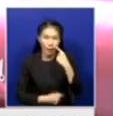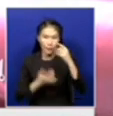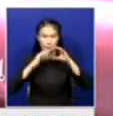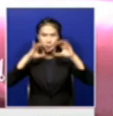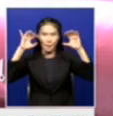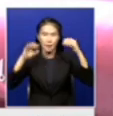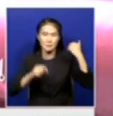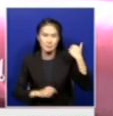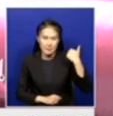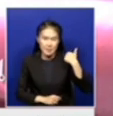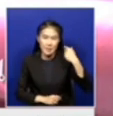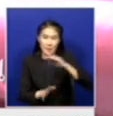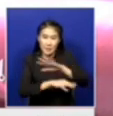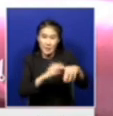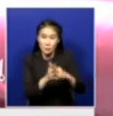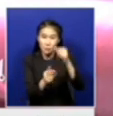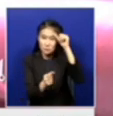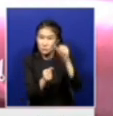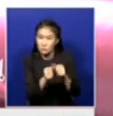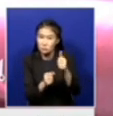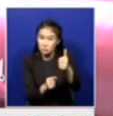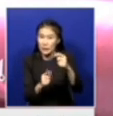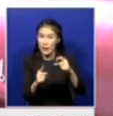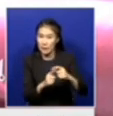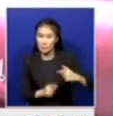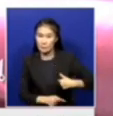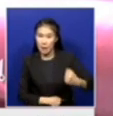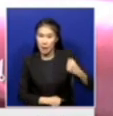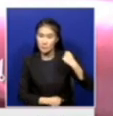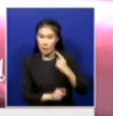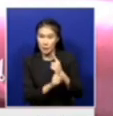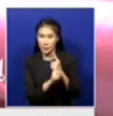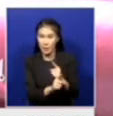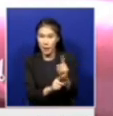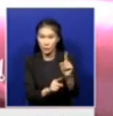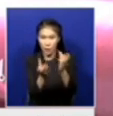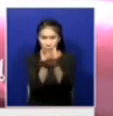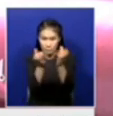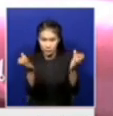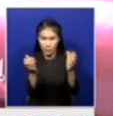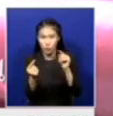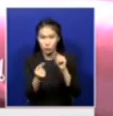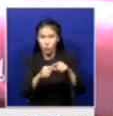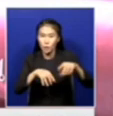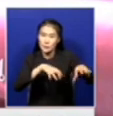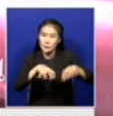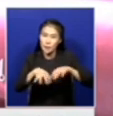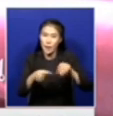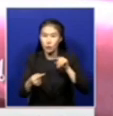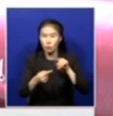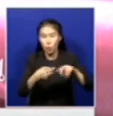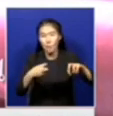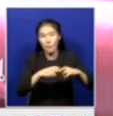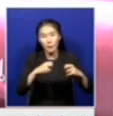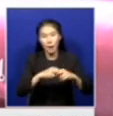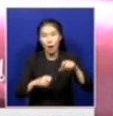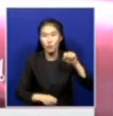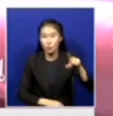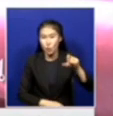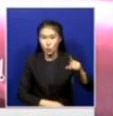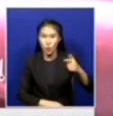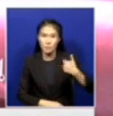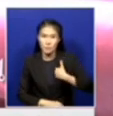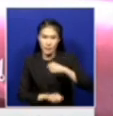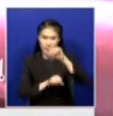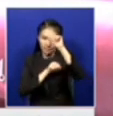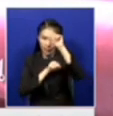ก็คงจำกันได้ครับรัฐบาลใช้อำนาจตามพระราชกำหนดการบริหารราชการในสถานการณ์ฉุกเฉินนะครับประกาศสถ